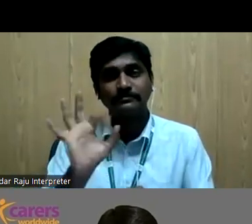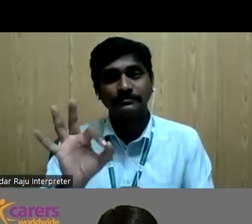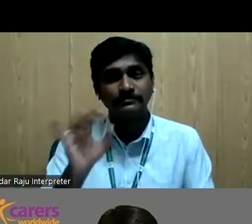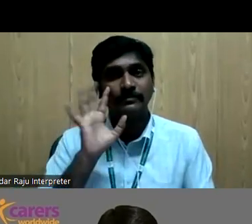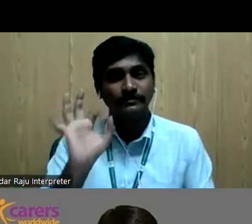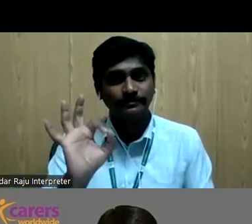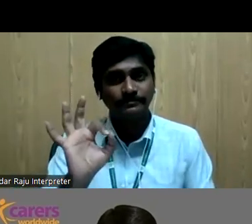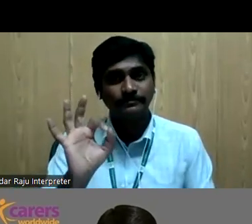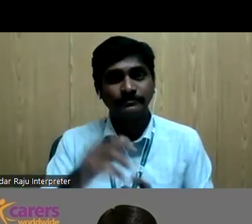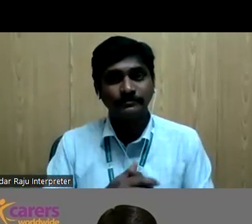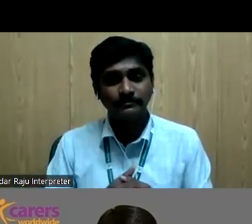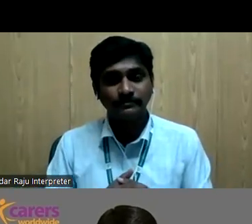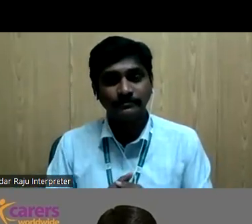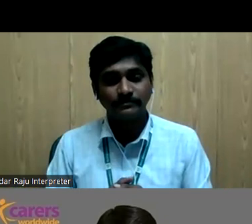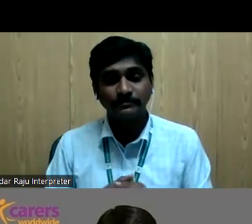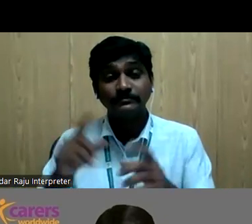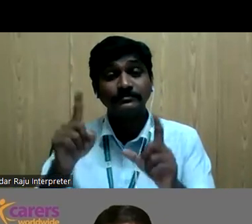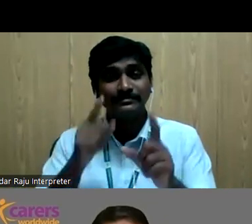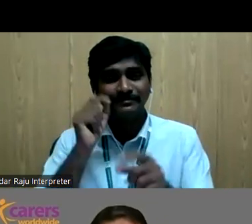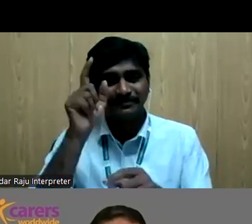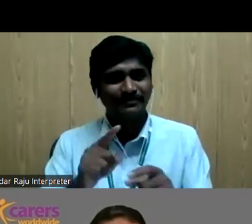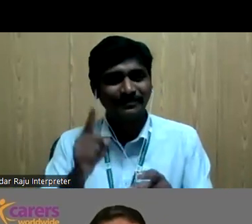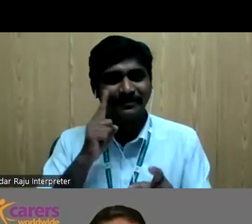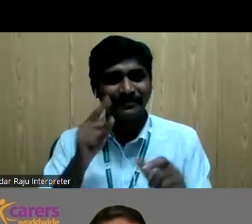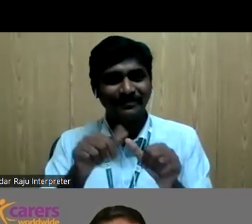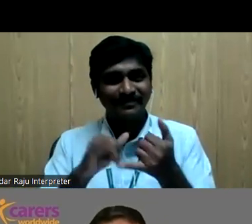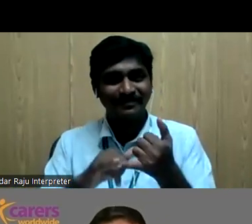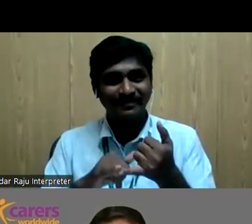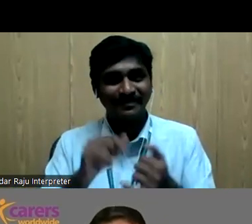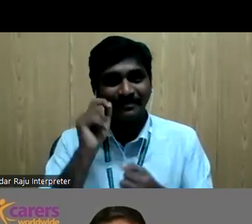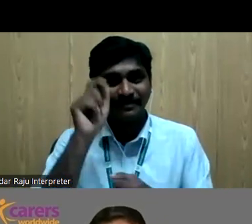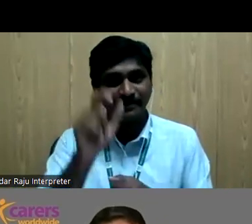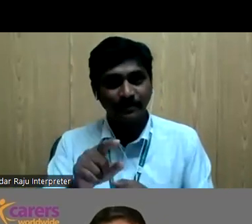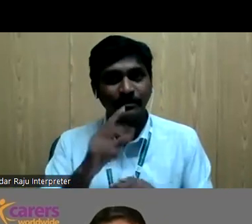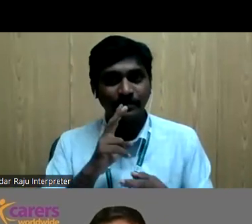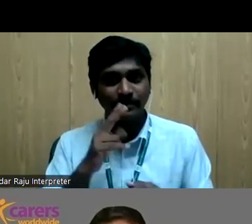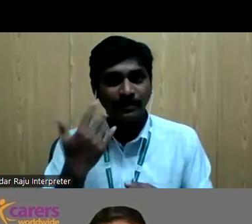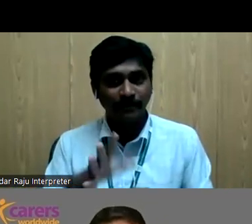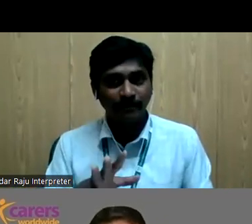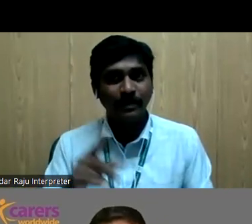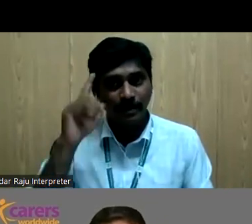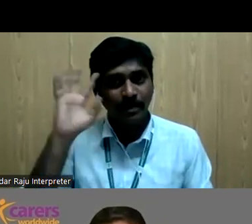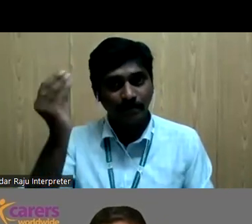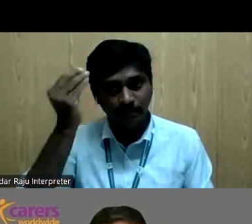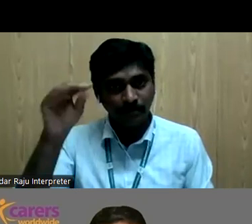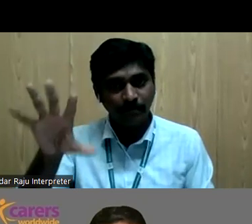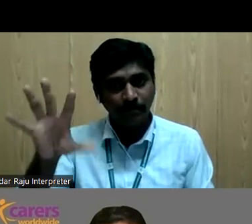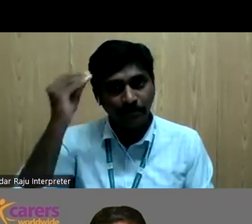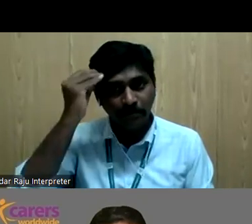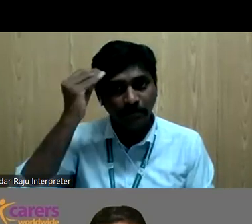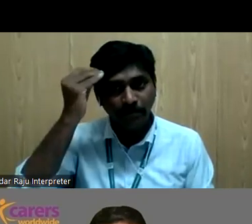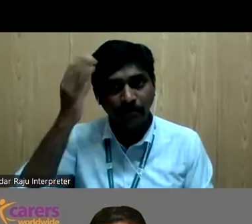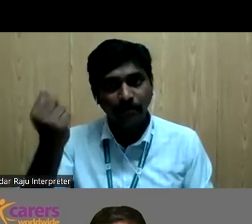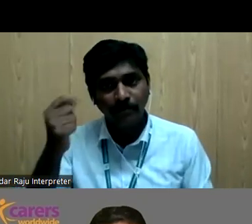बट जयेश रंजन जी ने भी बात की और मुझे पता है कि वो आपके दिमाग में भी होगा हमेशा. विच इज वॉट आफ्टर अस, विच इज अ